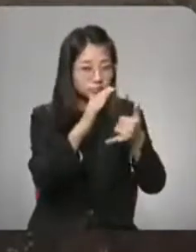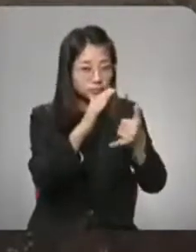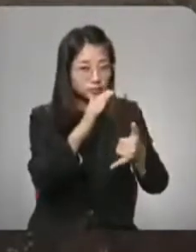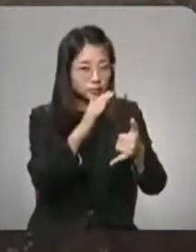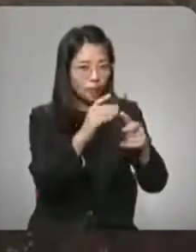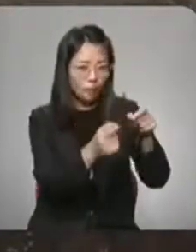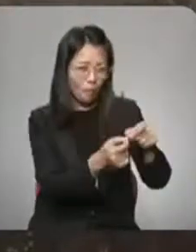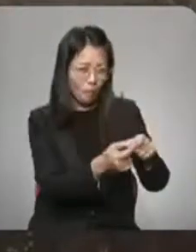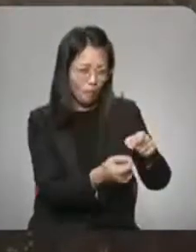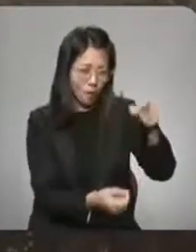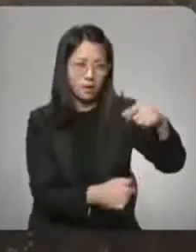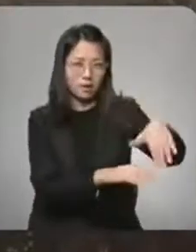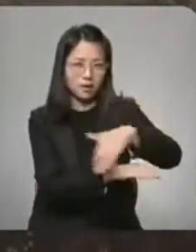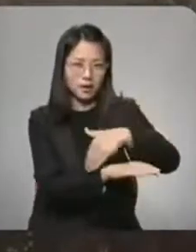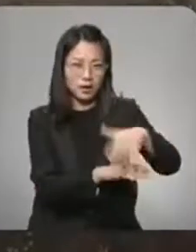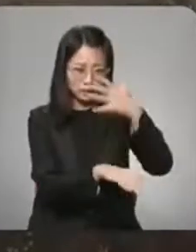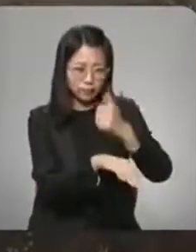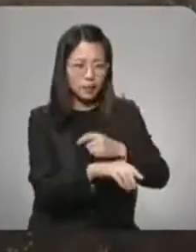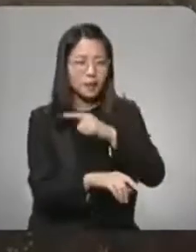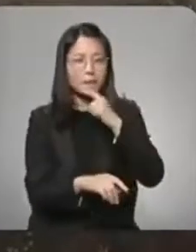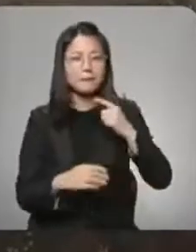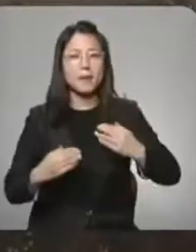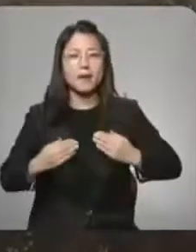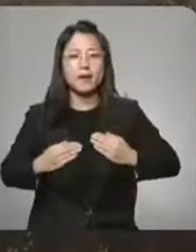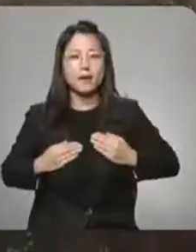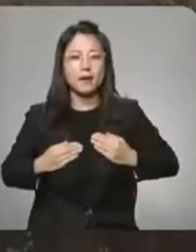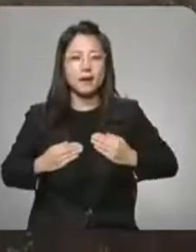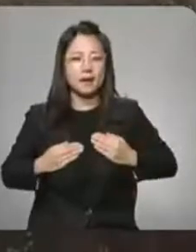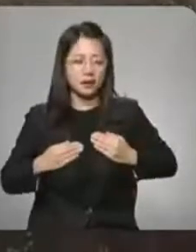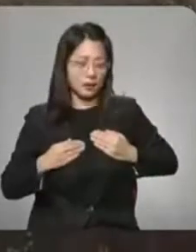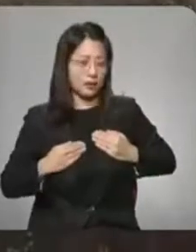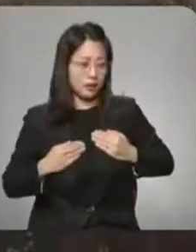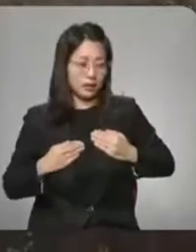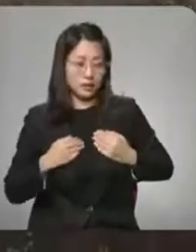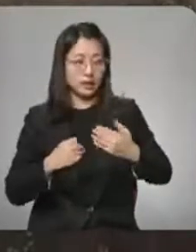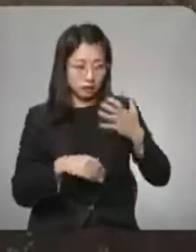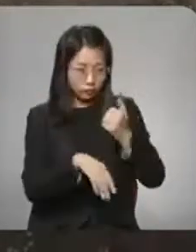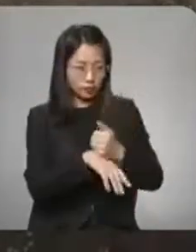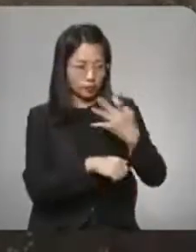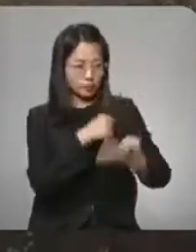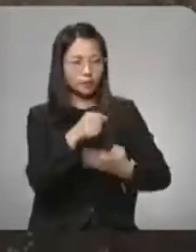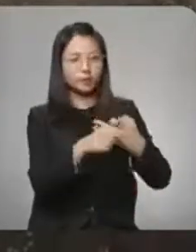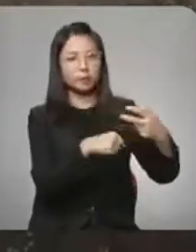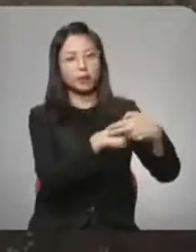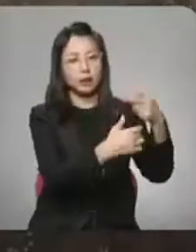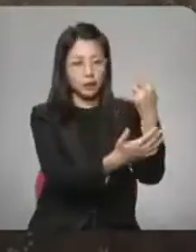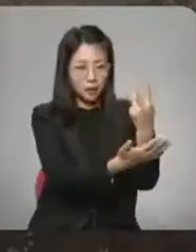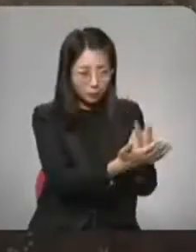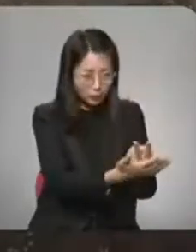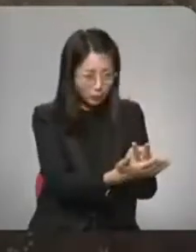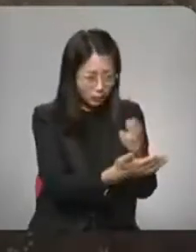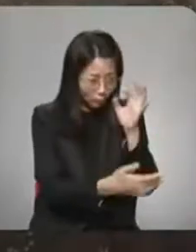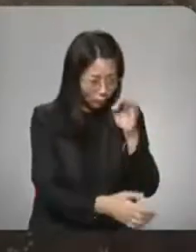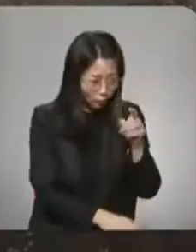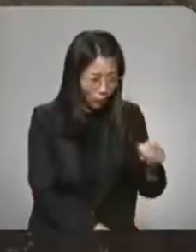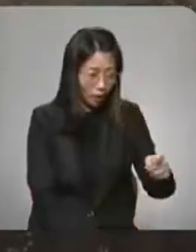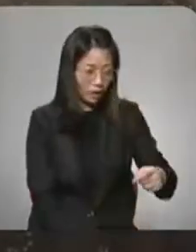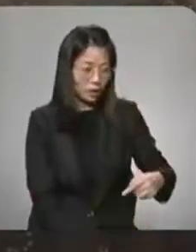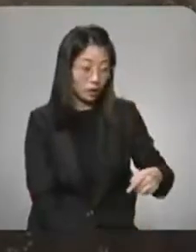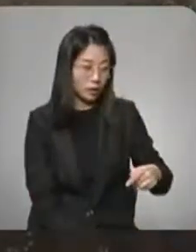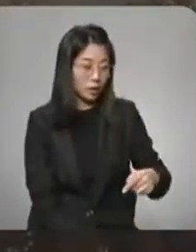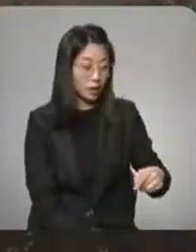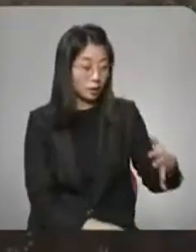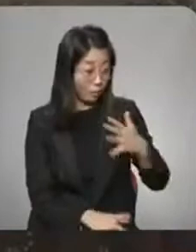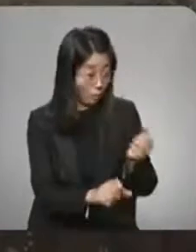쌓이는 진 패를 앞에 아아 셨는데 14년 동안 병원에 입원하게 했었습니다 호 마음 되니까 아픔 줄 모르겠더라구요 오히려